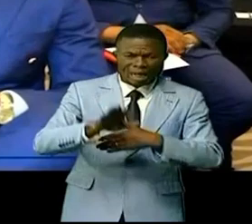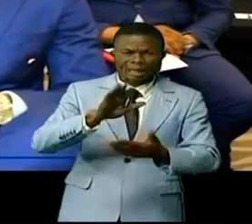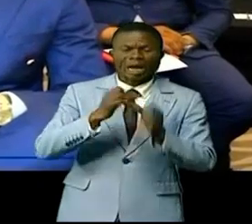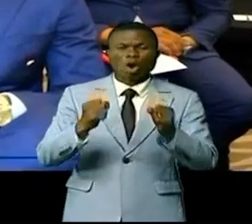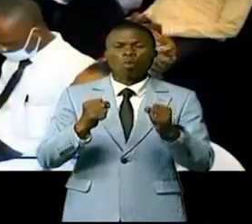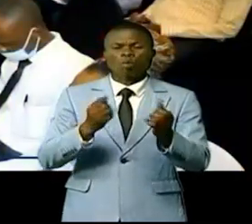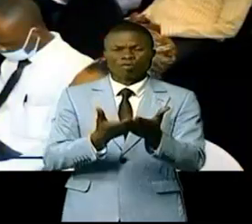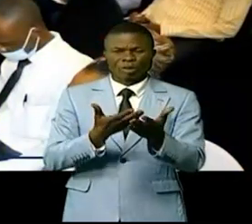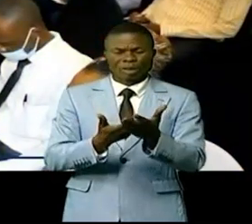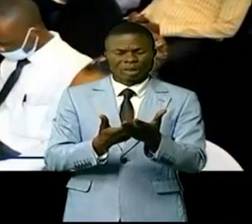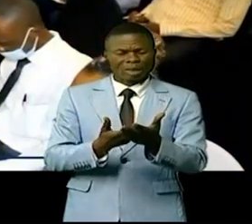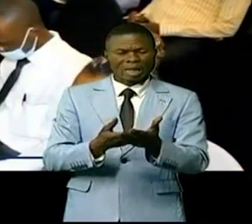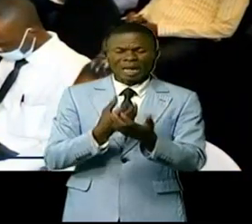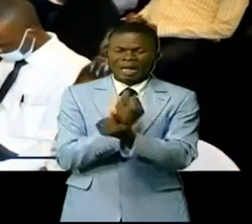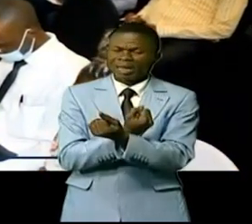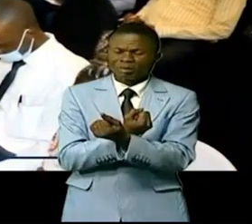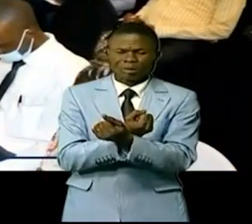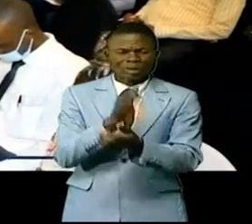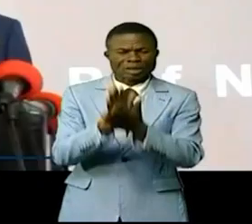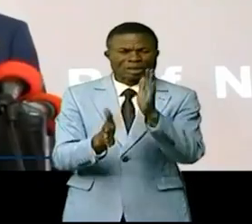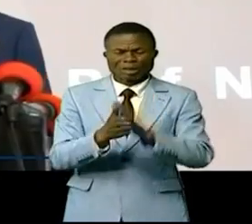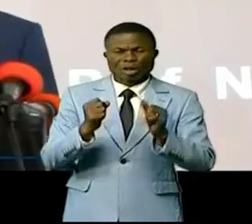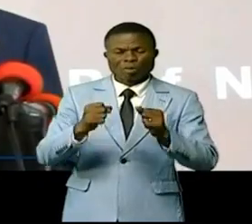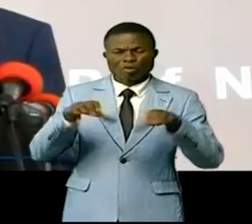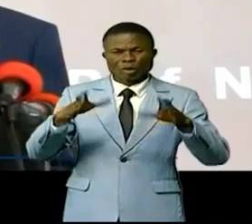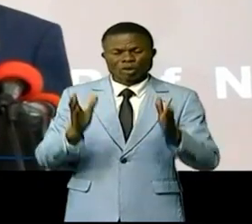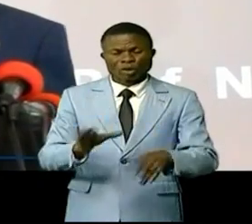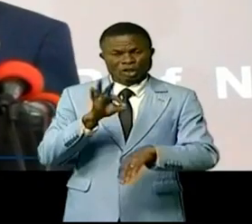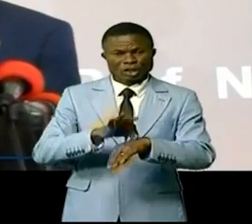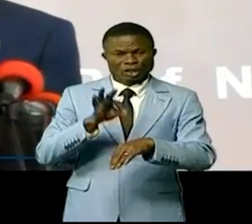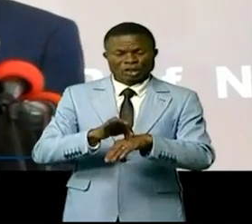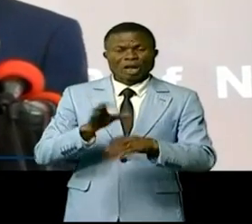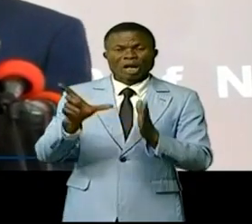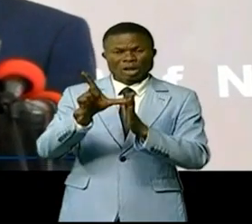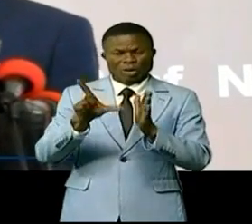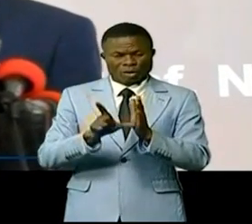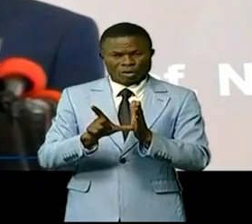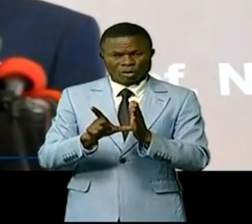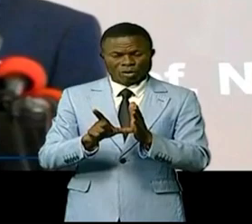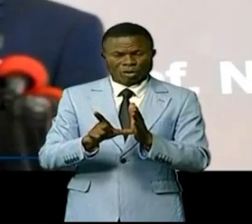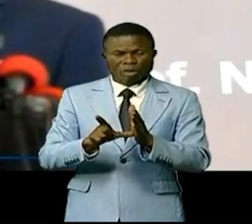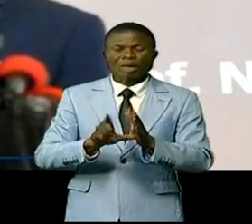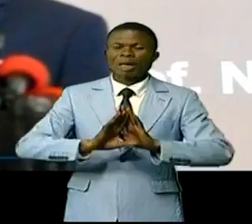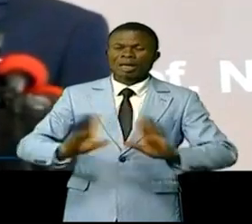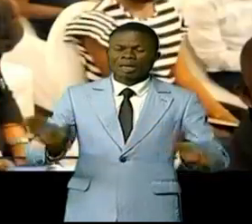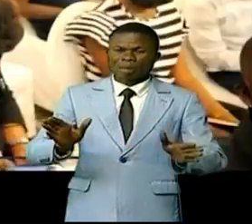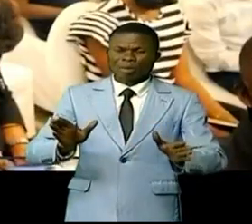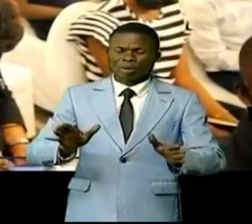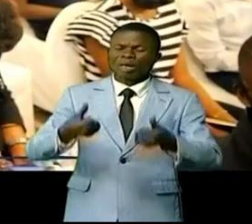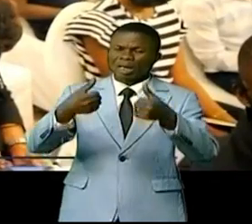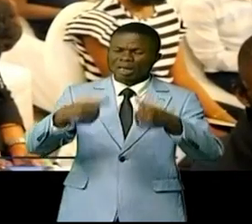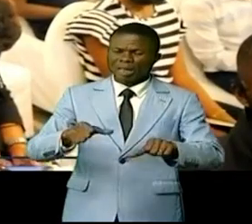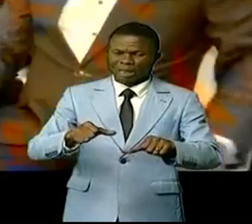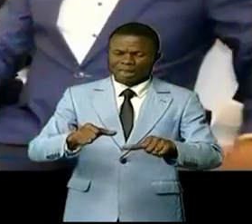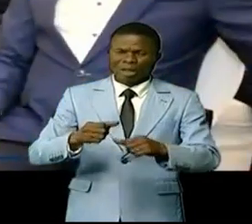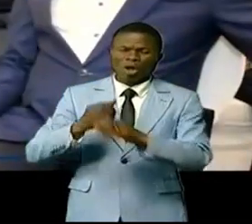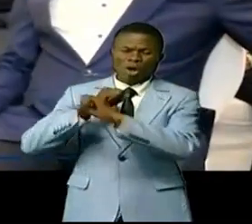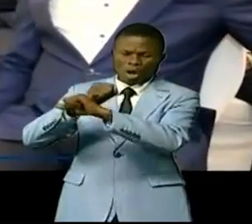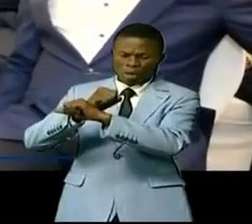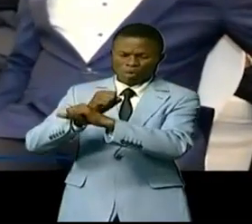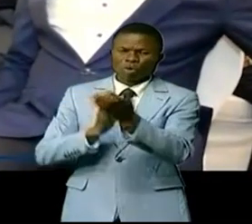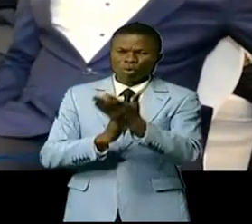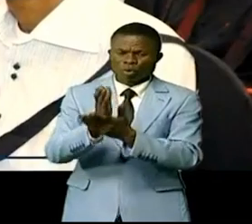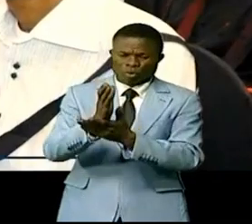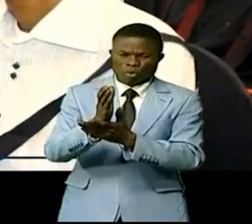sa souveraineté est menacée. D'où l'opportunité de cette loi. Seuls les Congolais des pères et des mères qui peuvent assurer véritablement